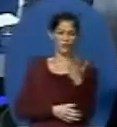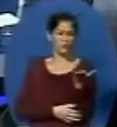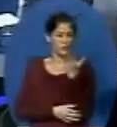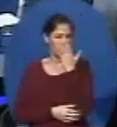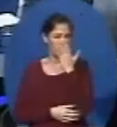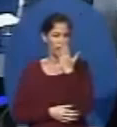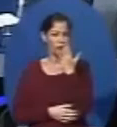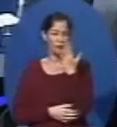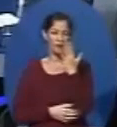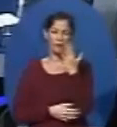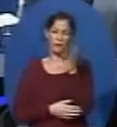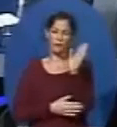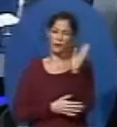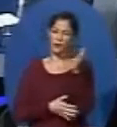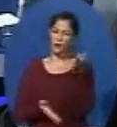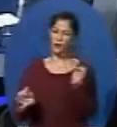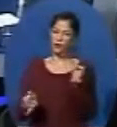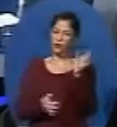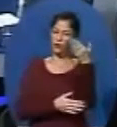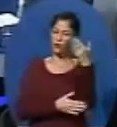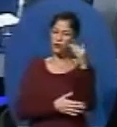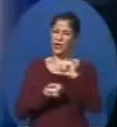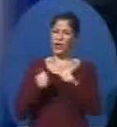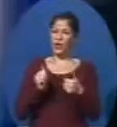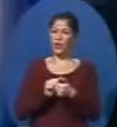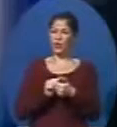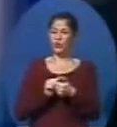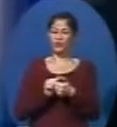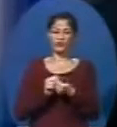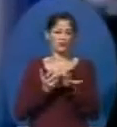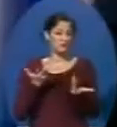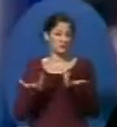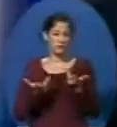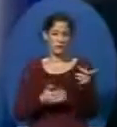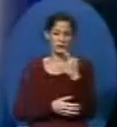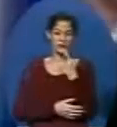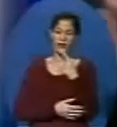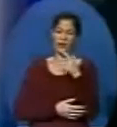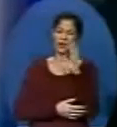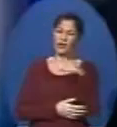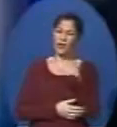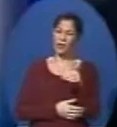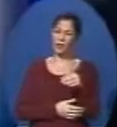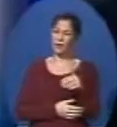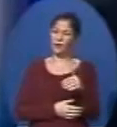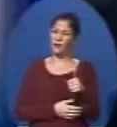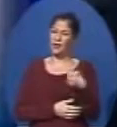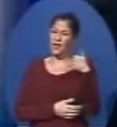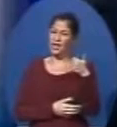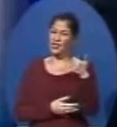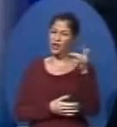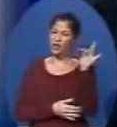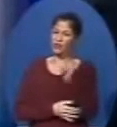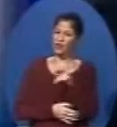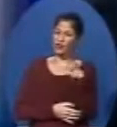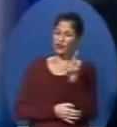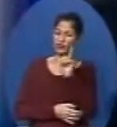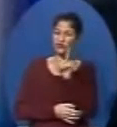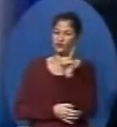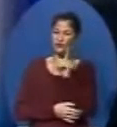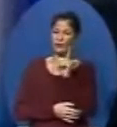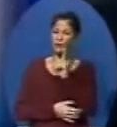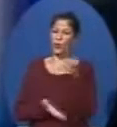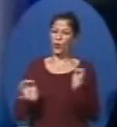מאוכזבים? שמעתי עכשיו את ליעד, את ליעד בן ארי, שניהלה את התביעה יחד עם יוני תדמור בבית המשפט